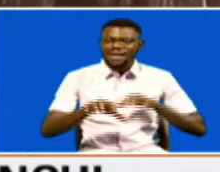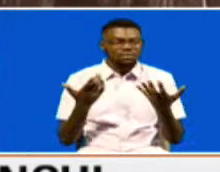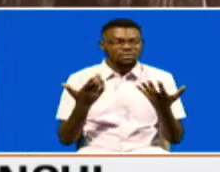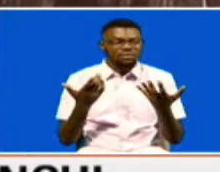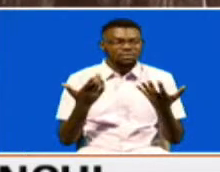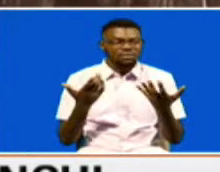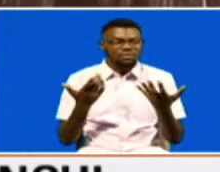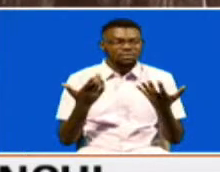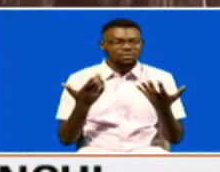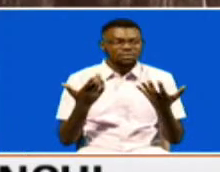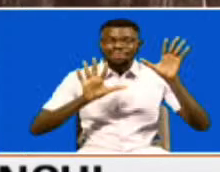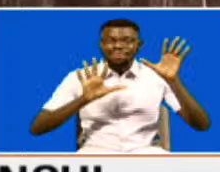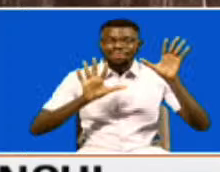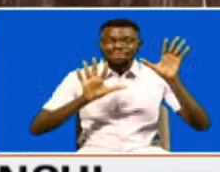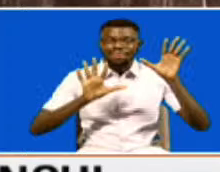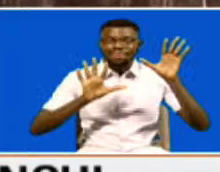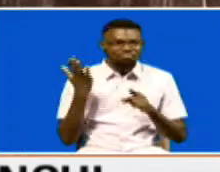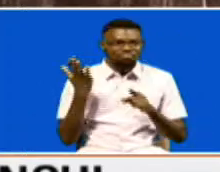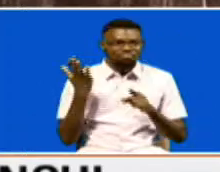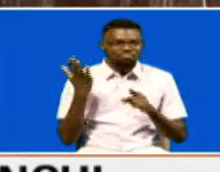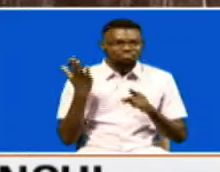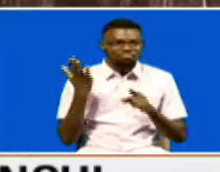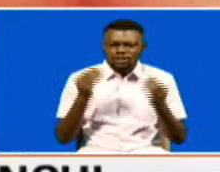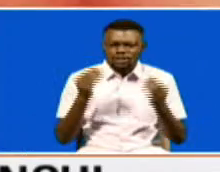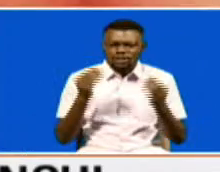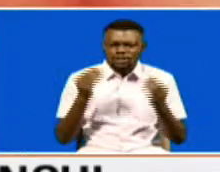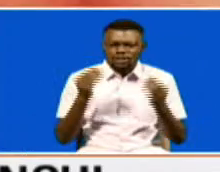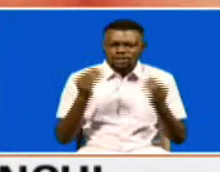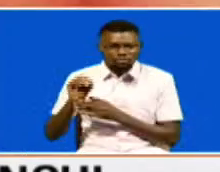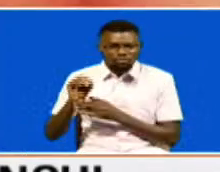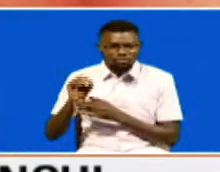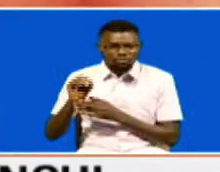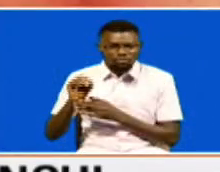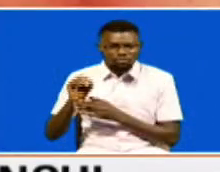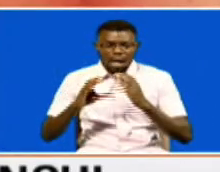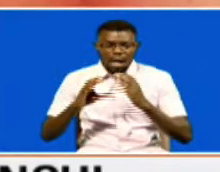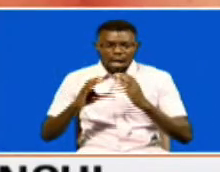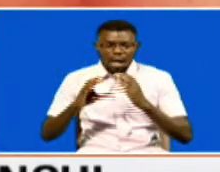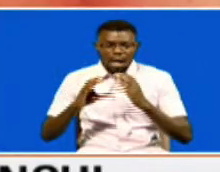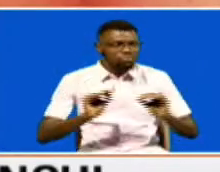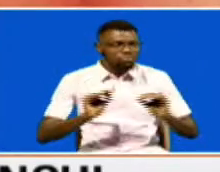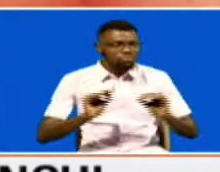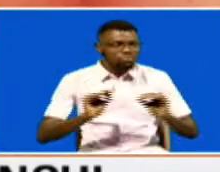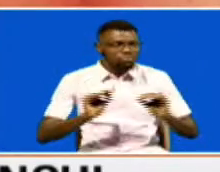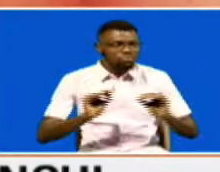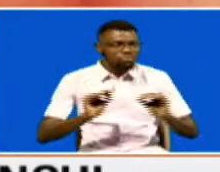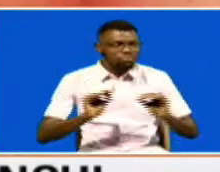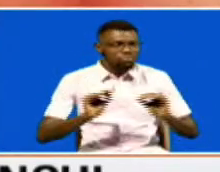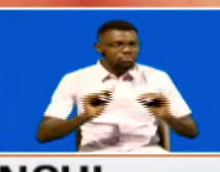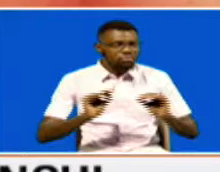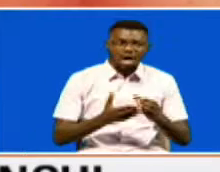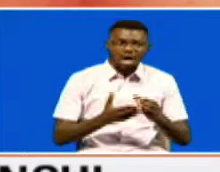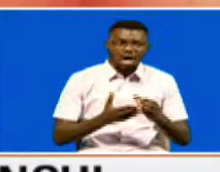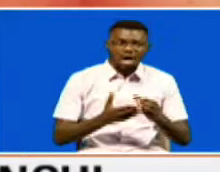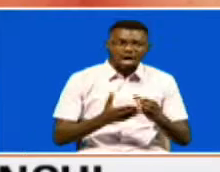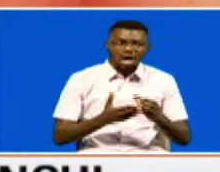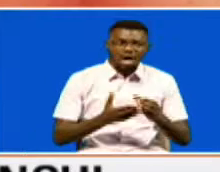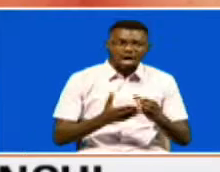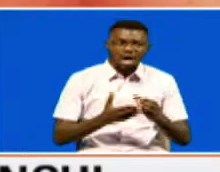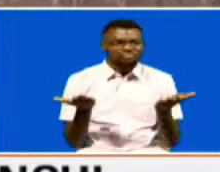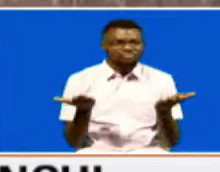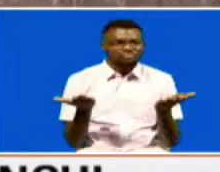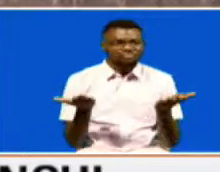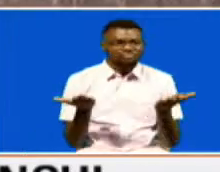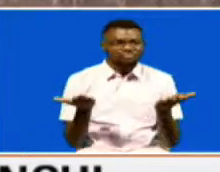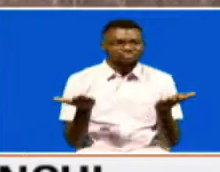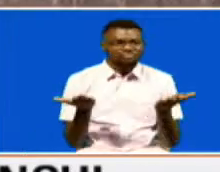wanafunzi 50 walikuwa wakija hapa kupokea masomo, ila sasa madarasa haya yamesalia kuwa mahame, huku